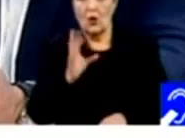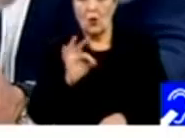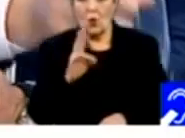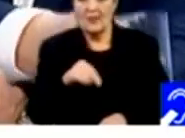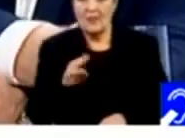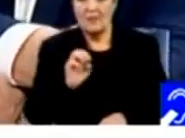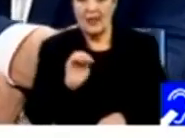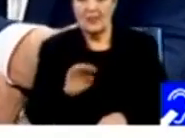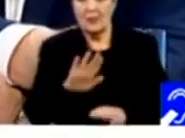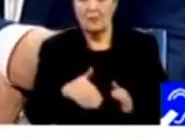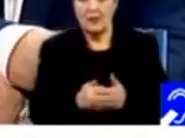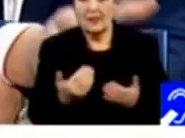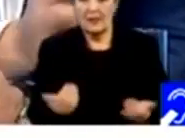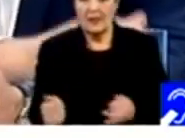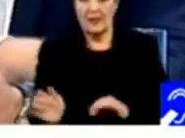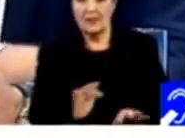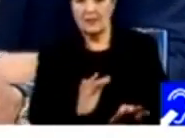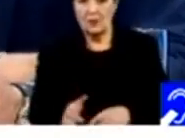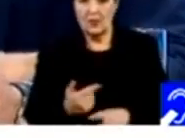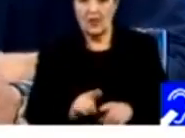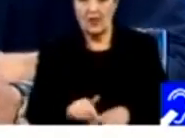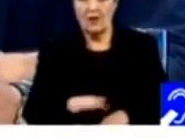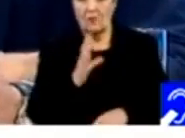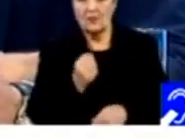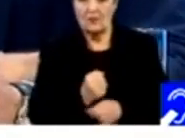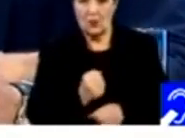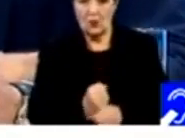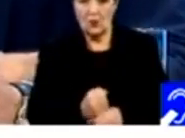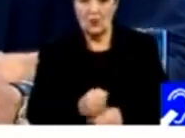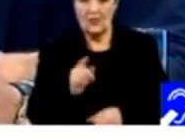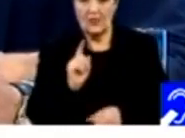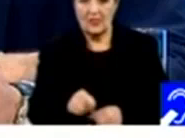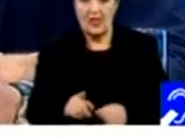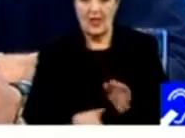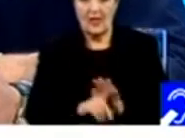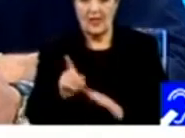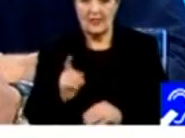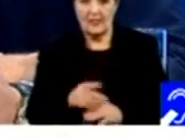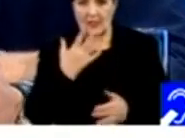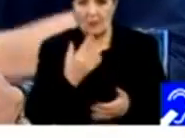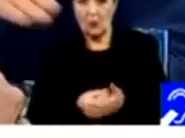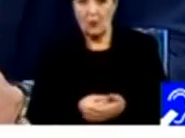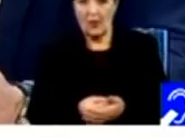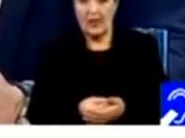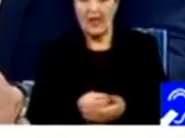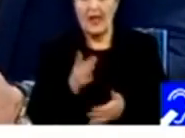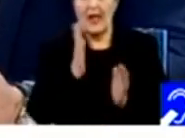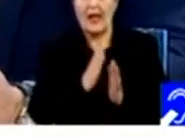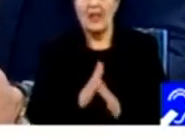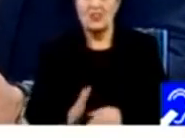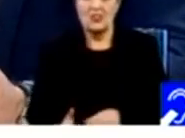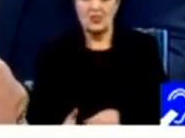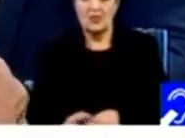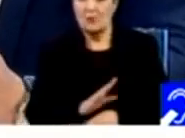până în prezent această acțiune care a fost făcută de, și la indicația fostului regim. Punct. Nu